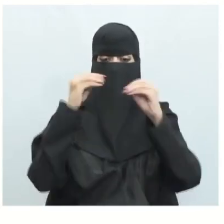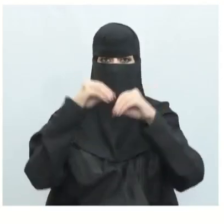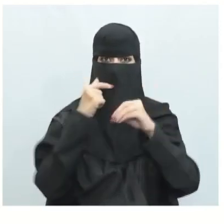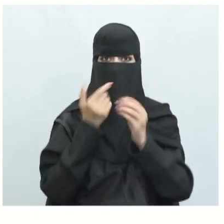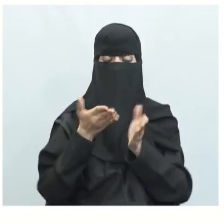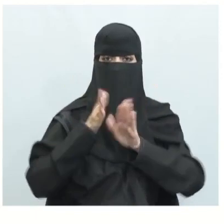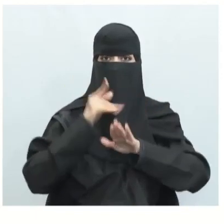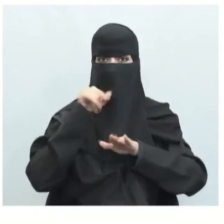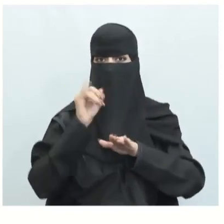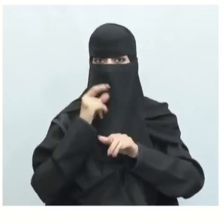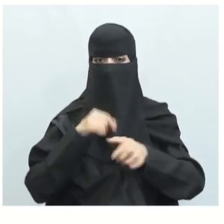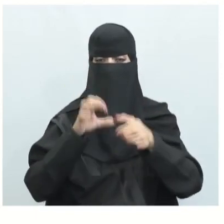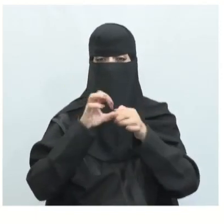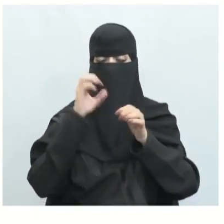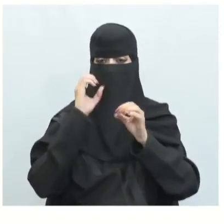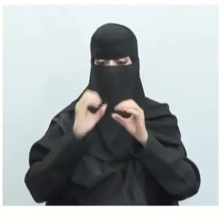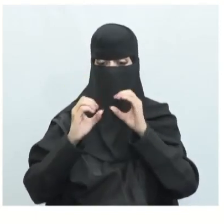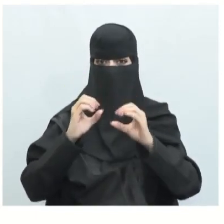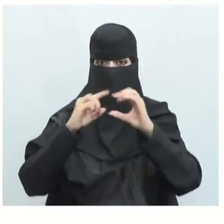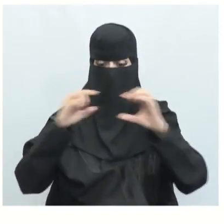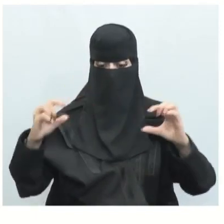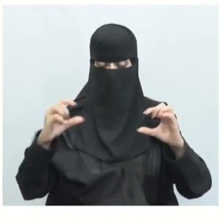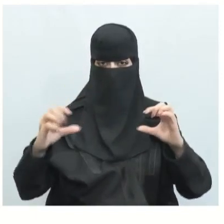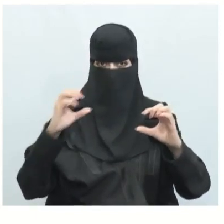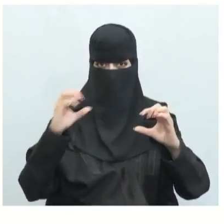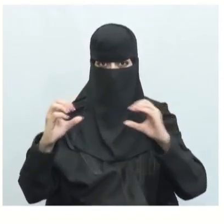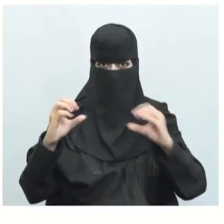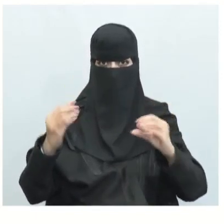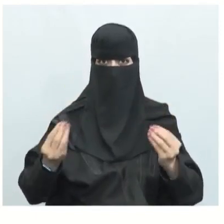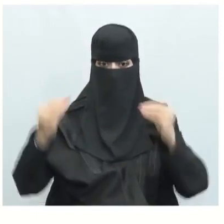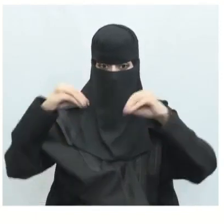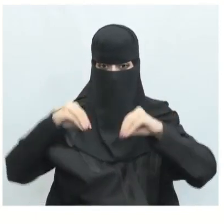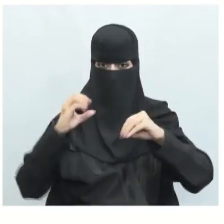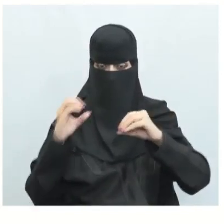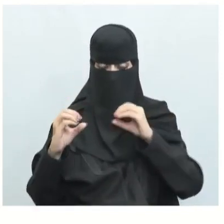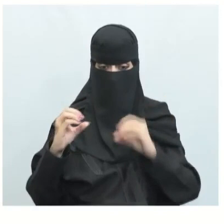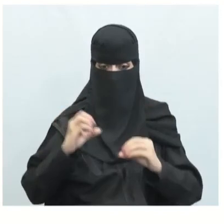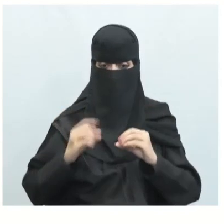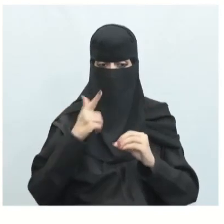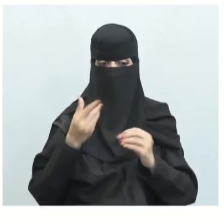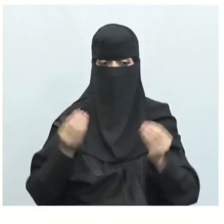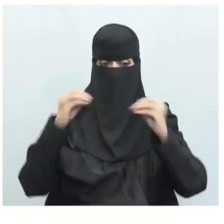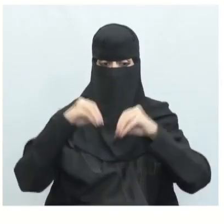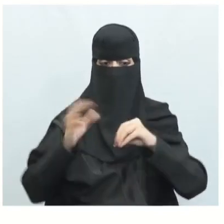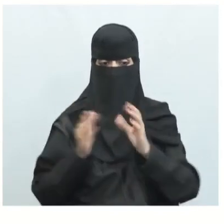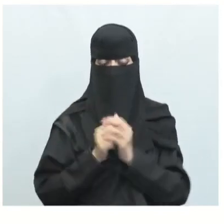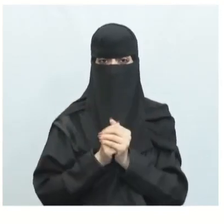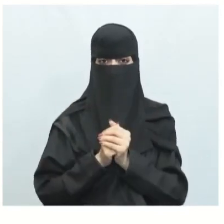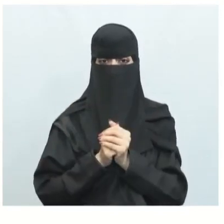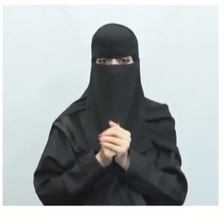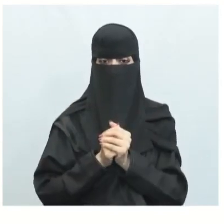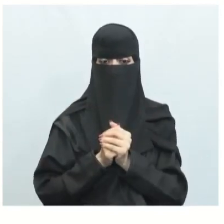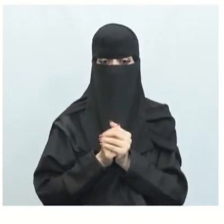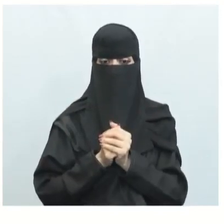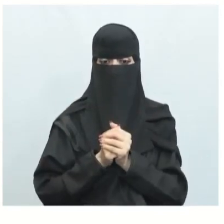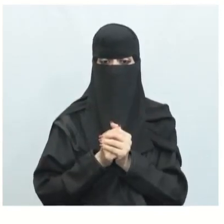المزيد من العقد لهذا المخطط بحيث انه هنا طلب ادج في ماي